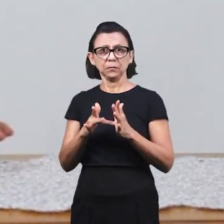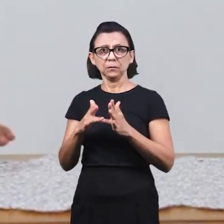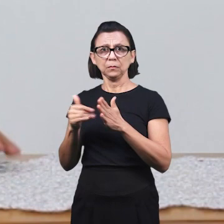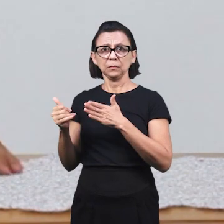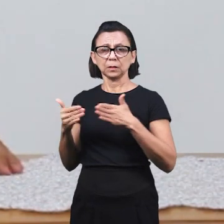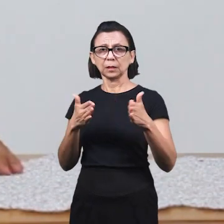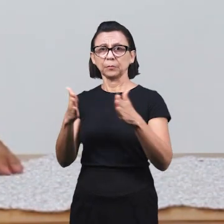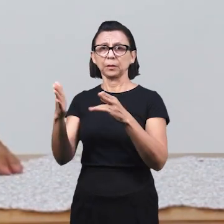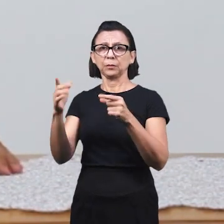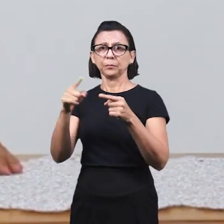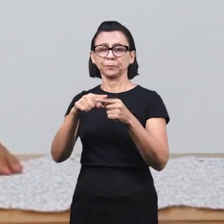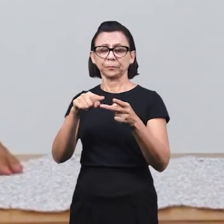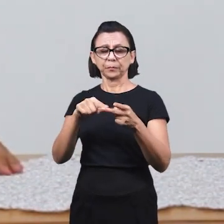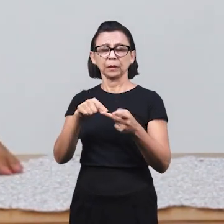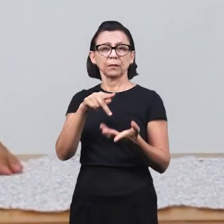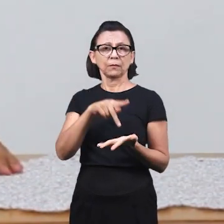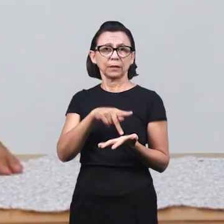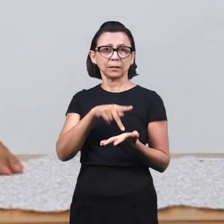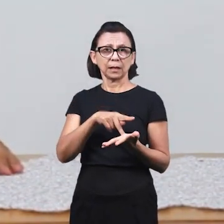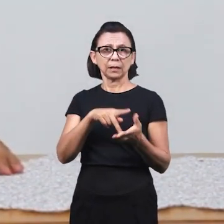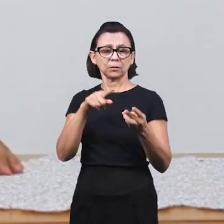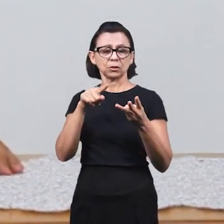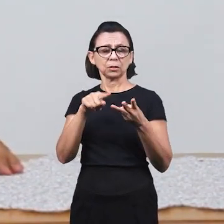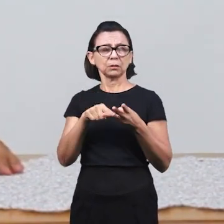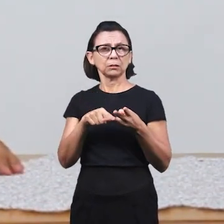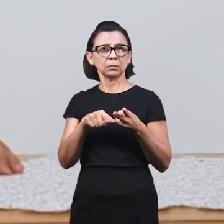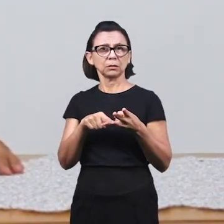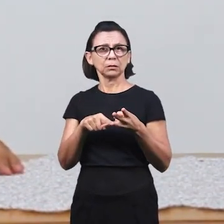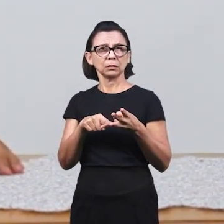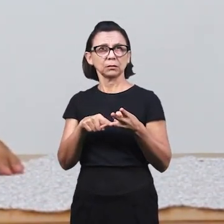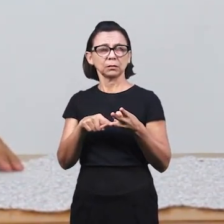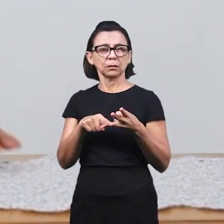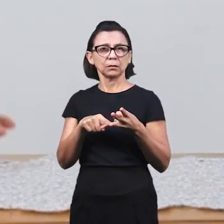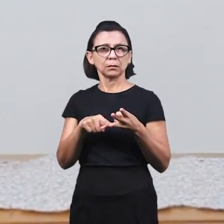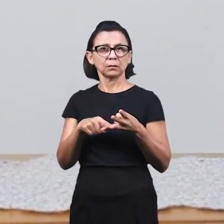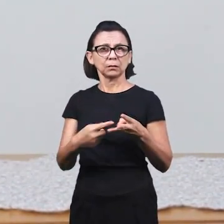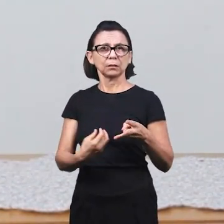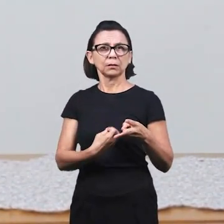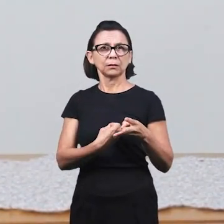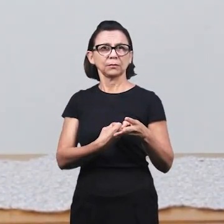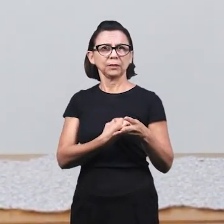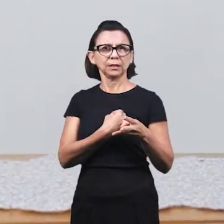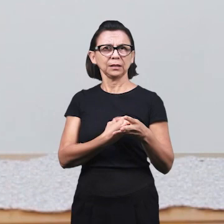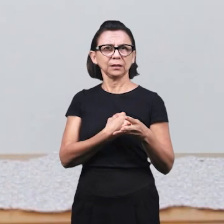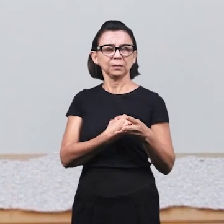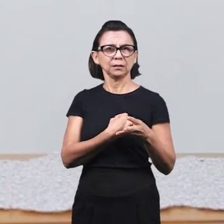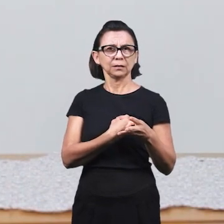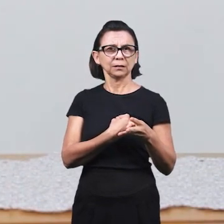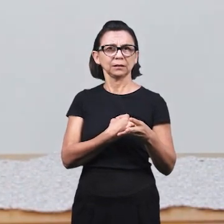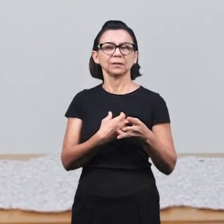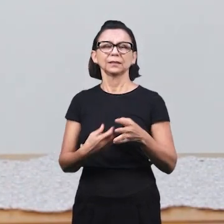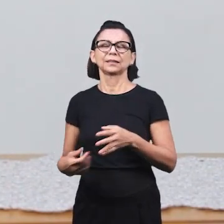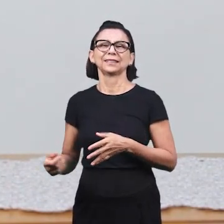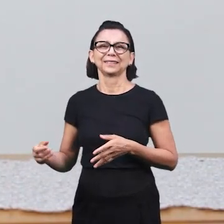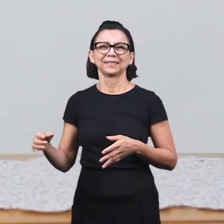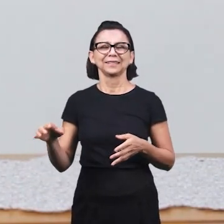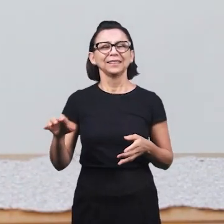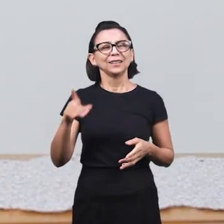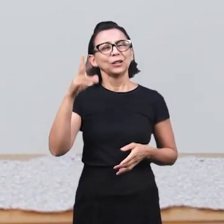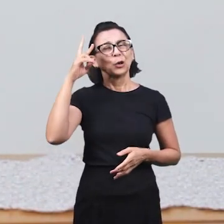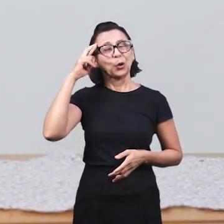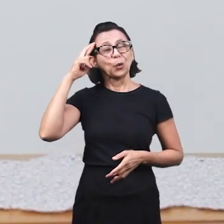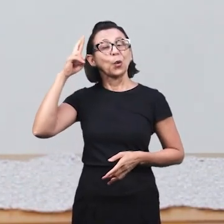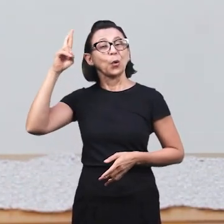Иисус, Он путь, истина и жизнь. Он хранит жизнь народа своего. Он говорит, Отец мой работает